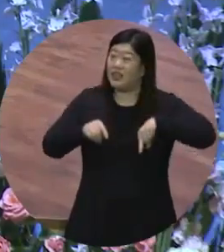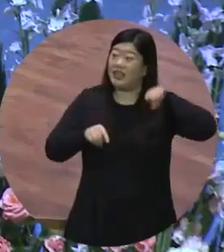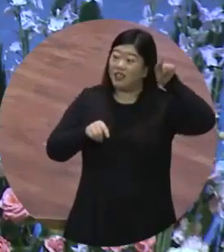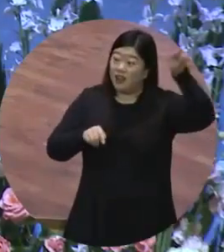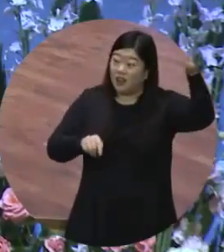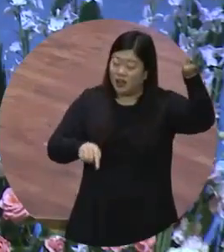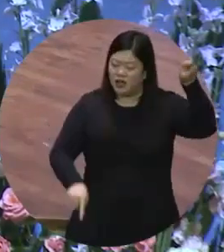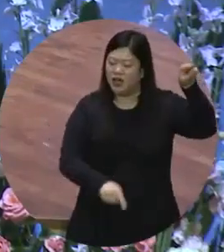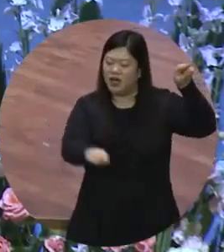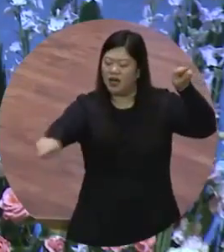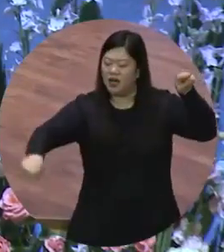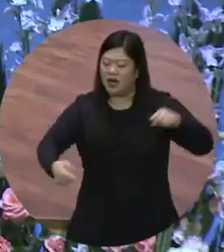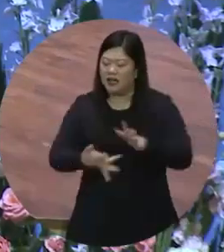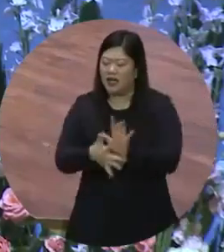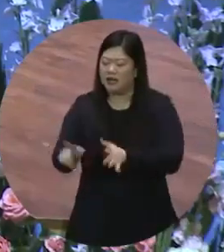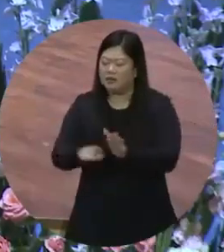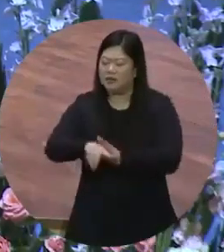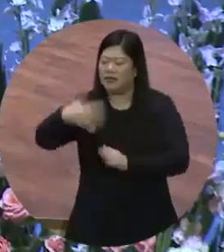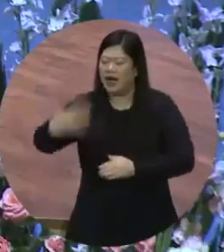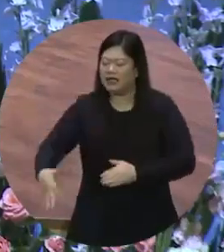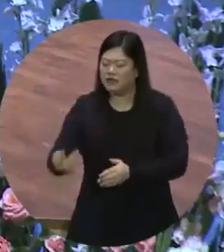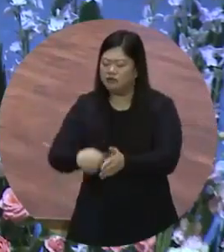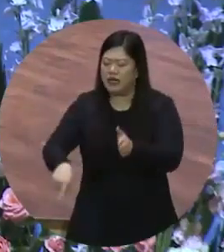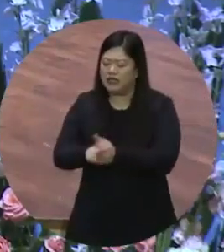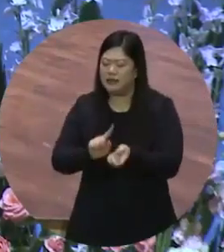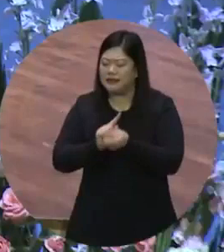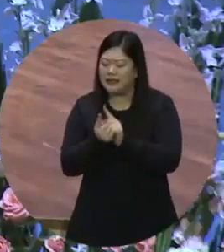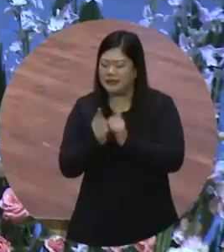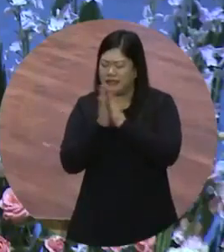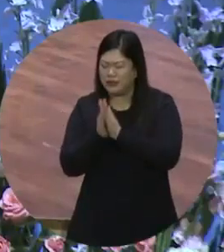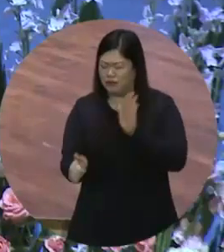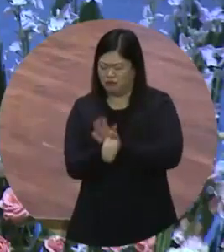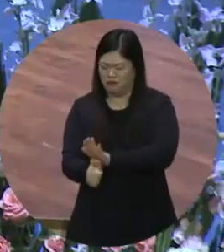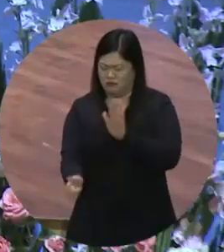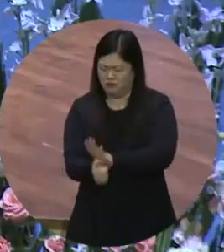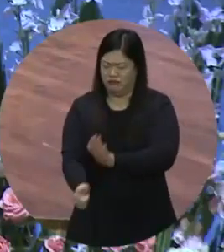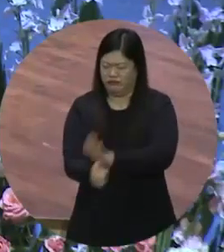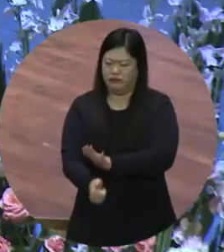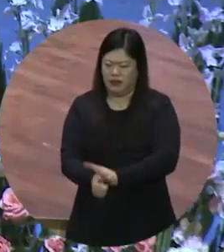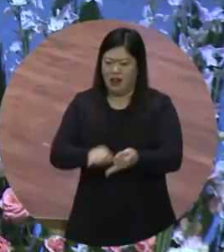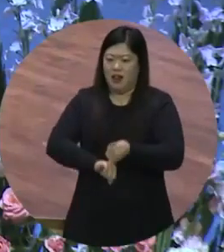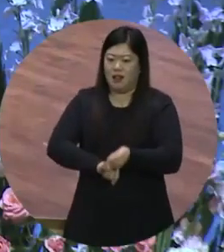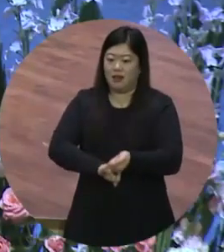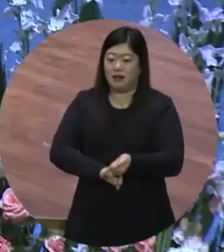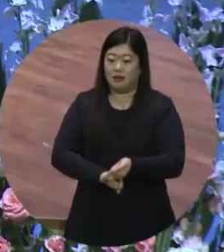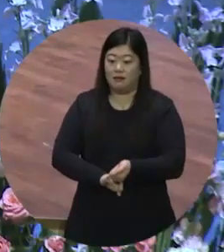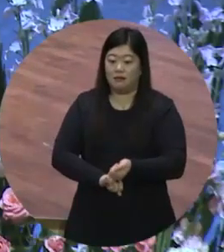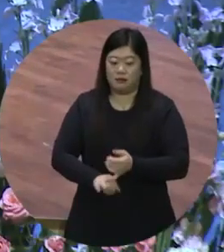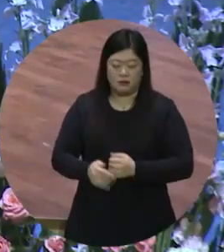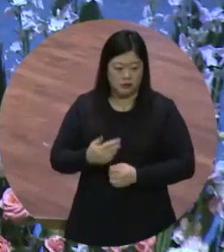함께 이 땅에 복음 전파되도록 중고기도록 빡시게 할 거요. 그런 거요.